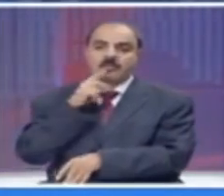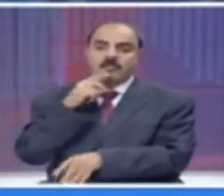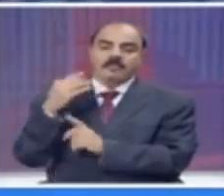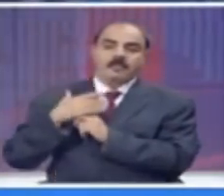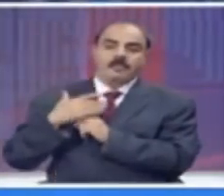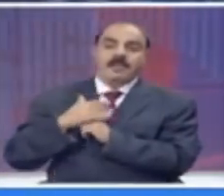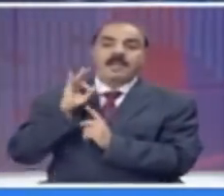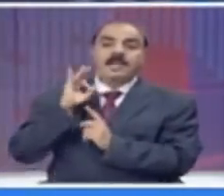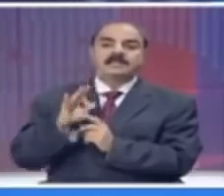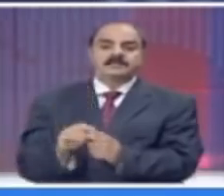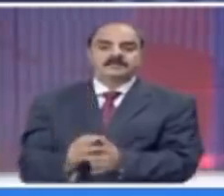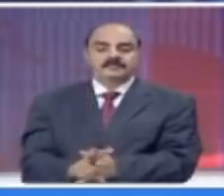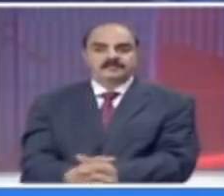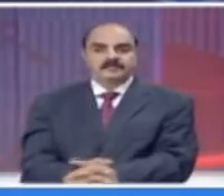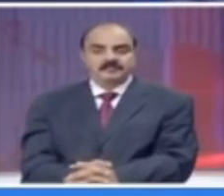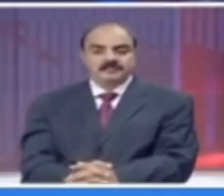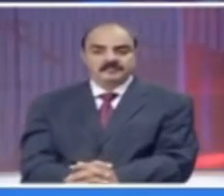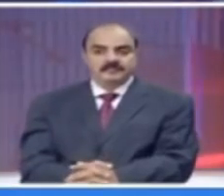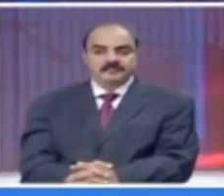يكون حسم فلوريدا.